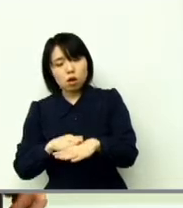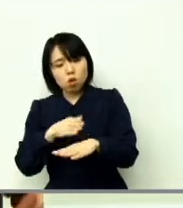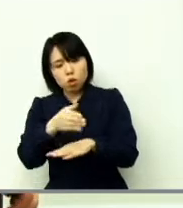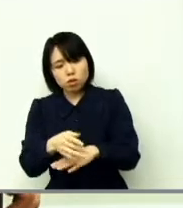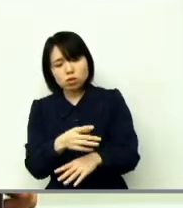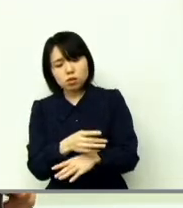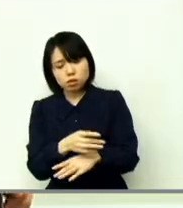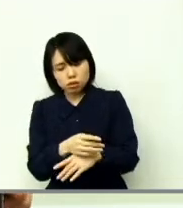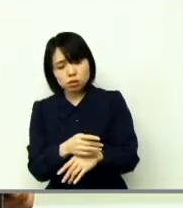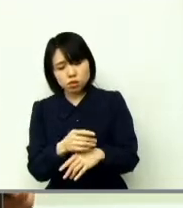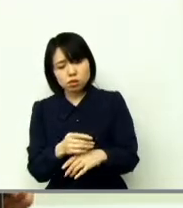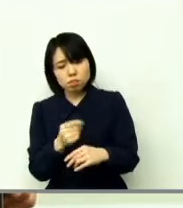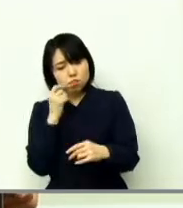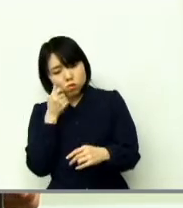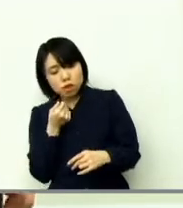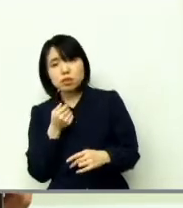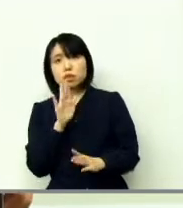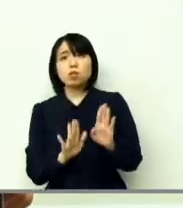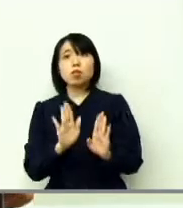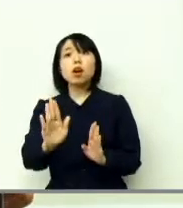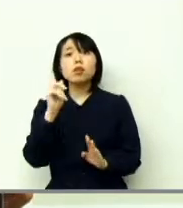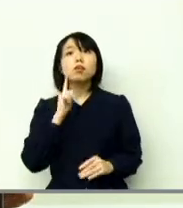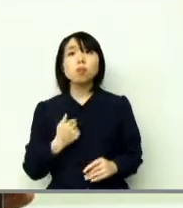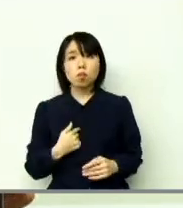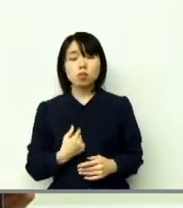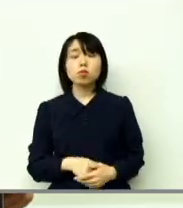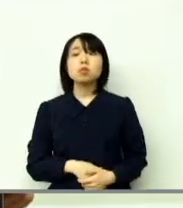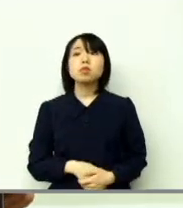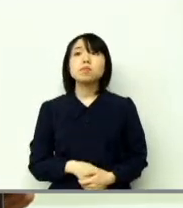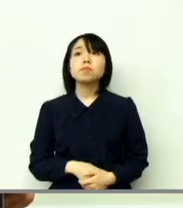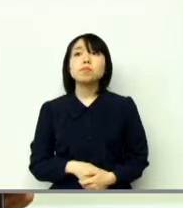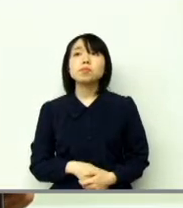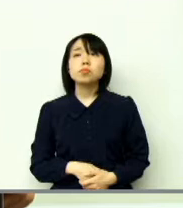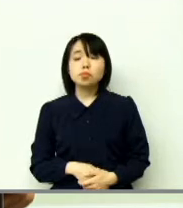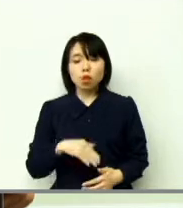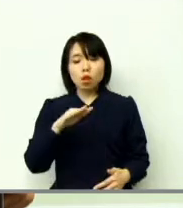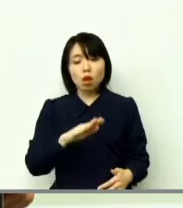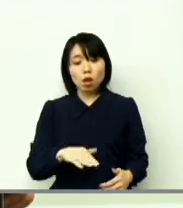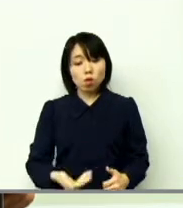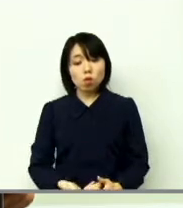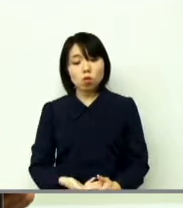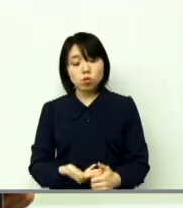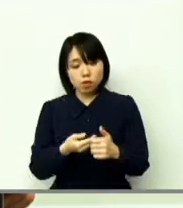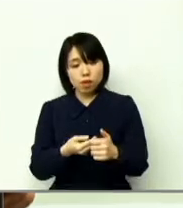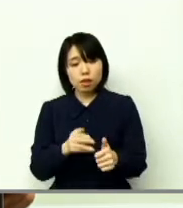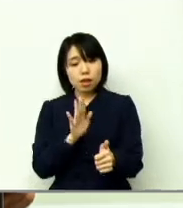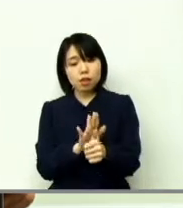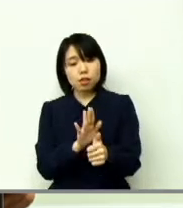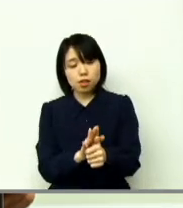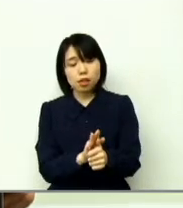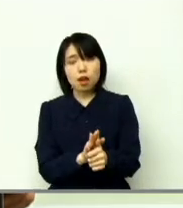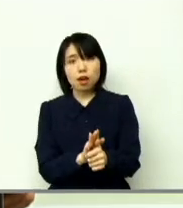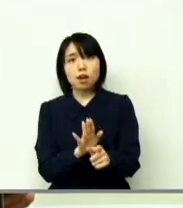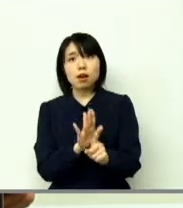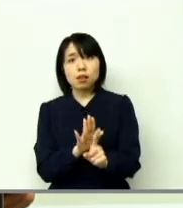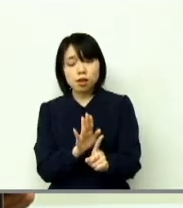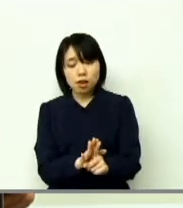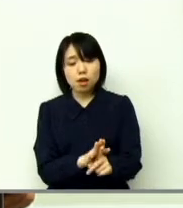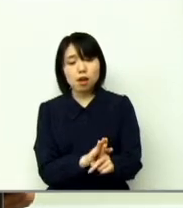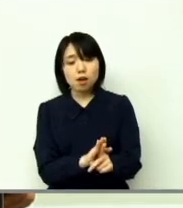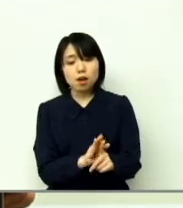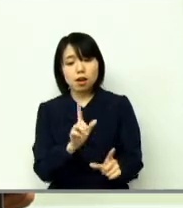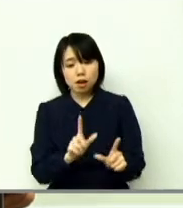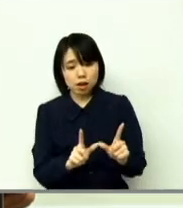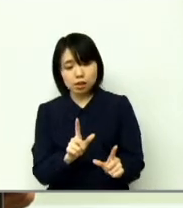で、まあ、私たちとしてはこの子育て支援型幼稚園というのを作った背景で言いますと、さいたま市は非常